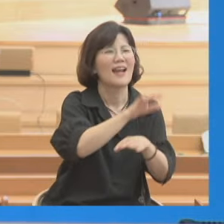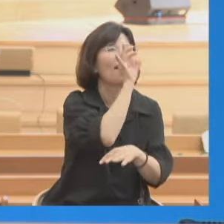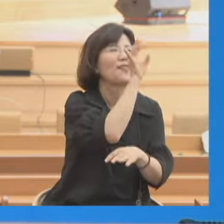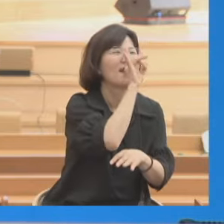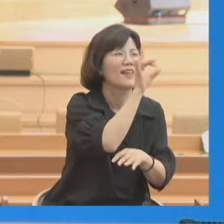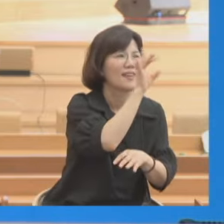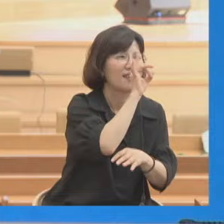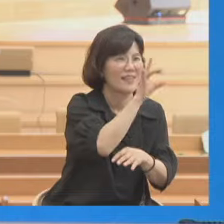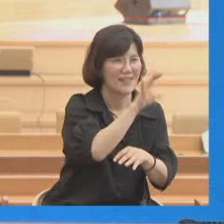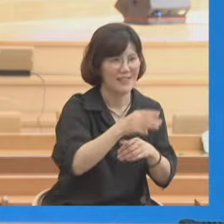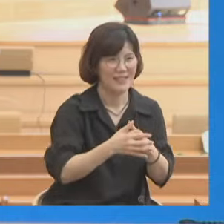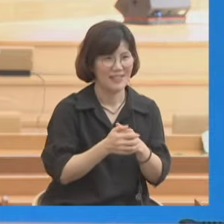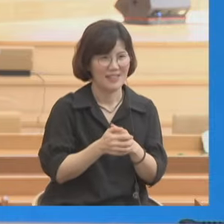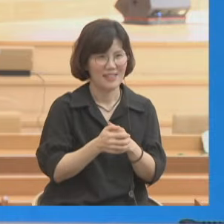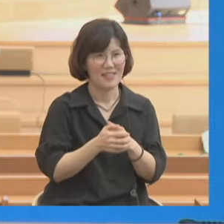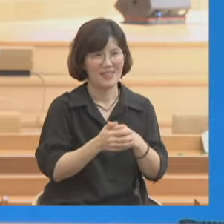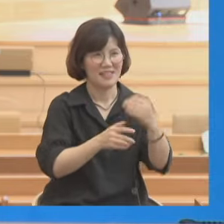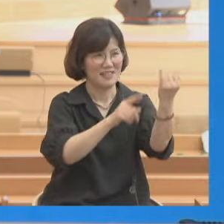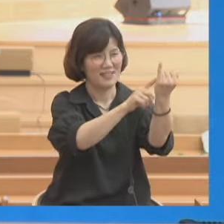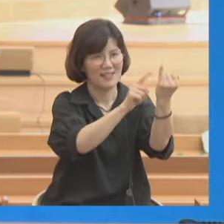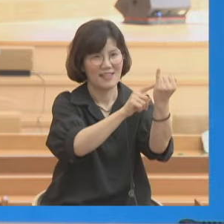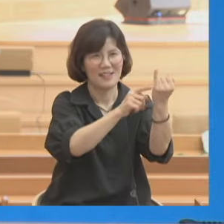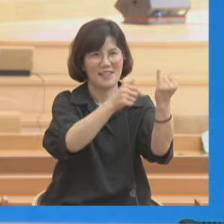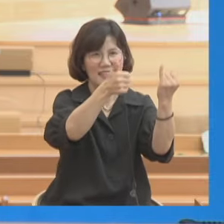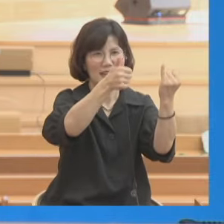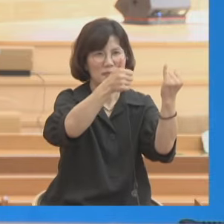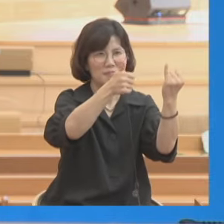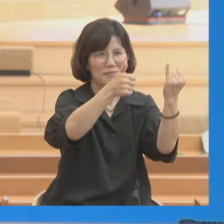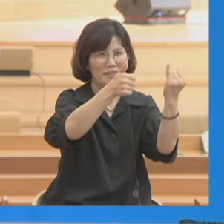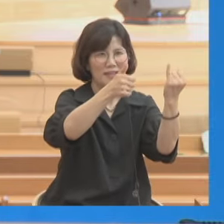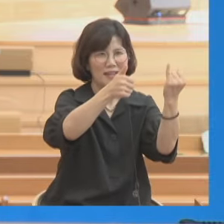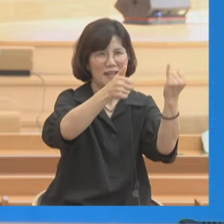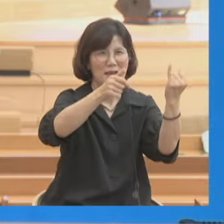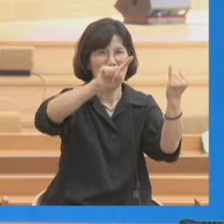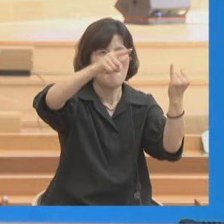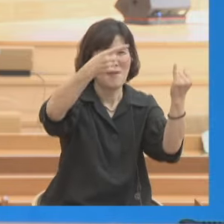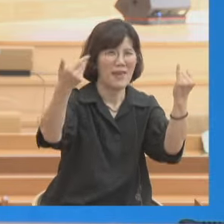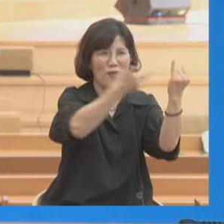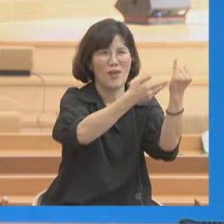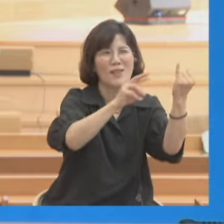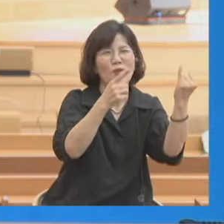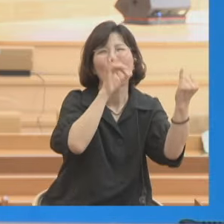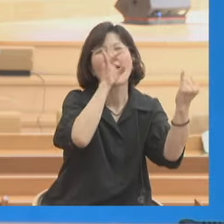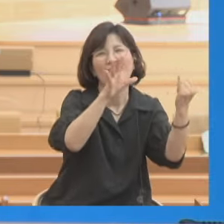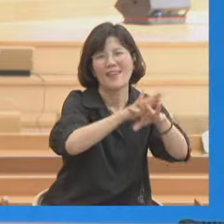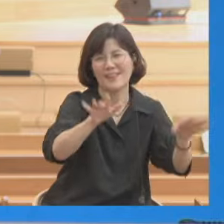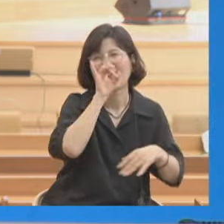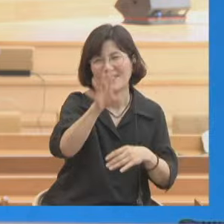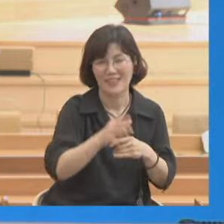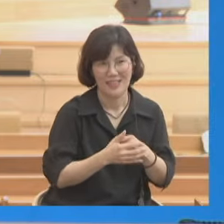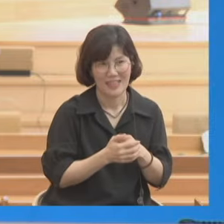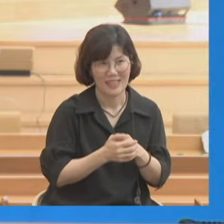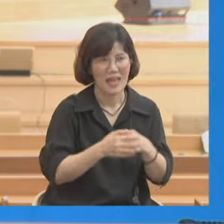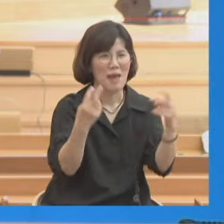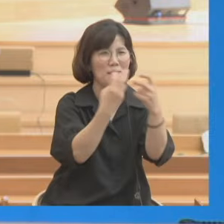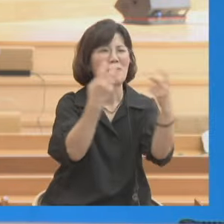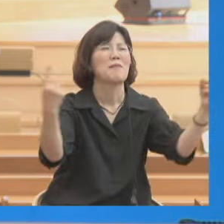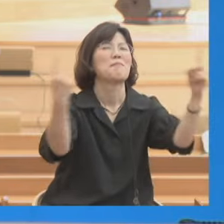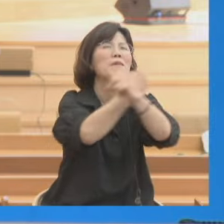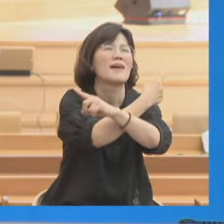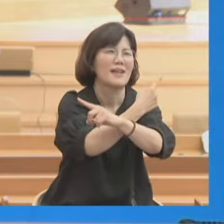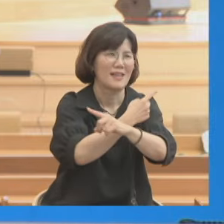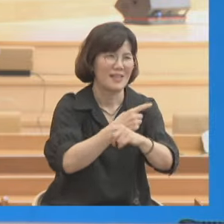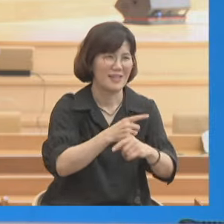여인에게 남자를 한 턴을 갖다 준다 해보세요. 해결되어지나? 아니에요. 방법을 바꿔야 돼. 갈아타야